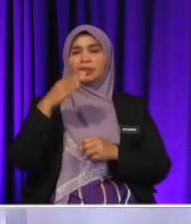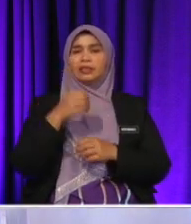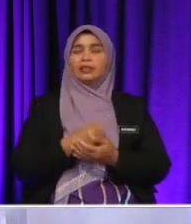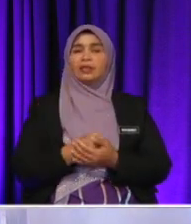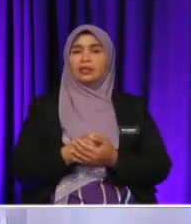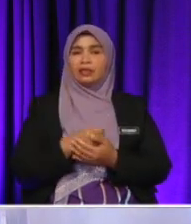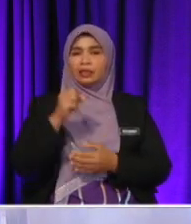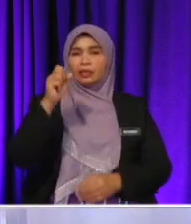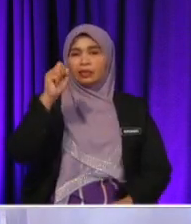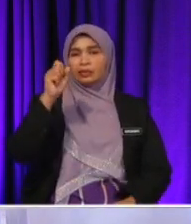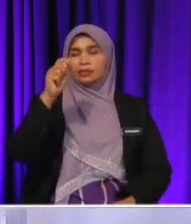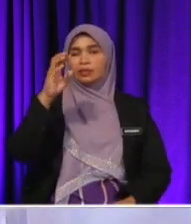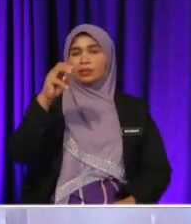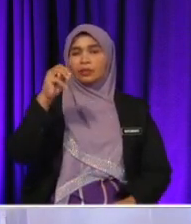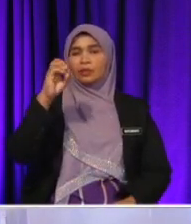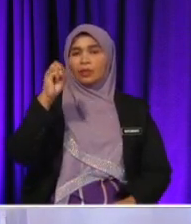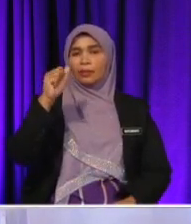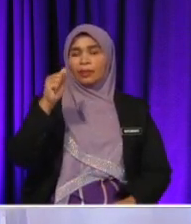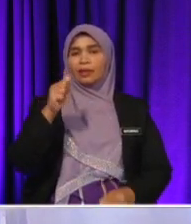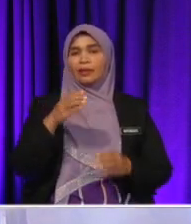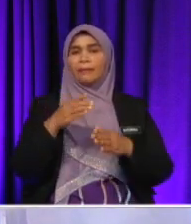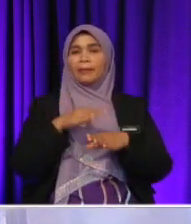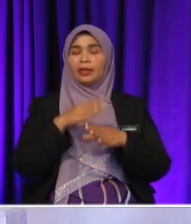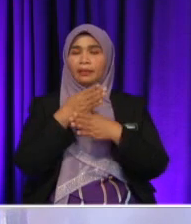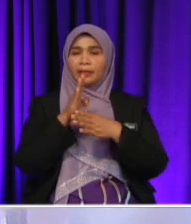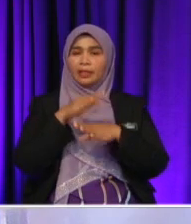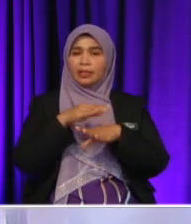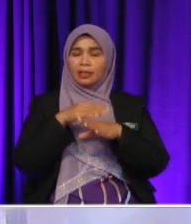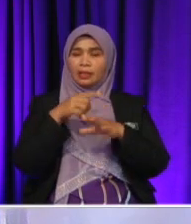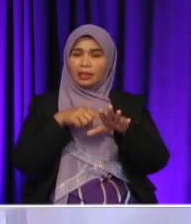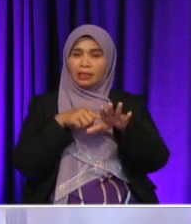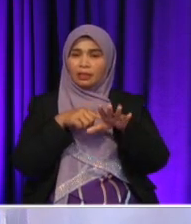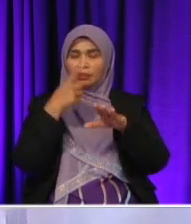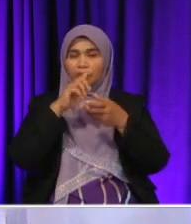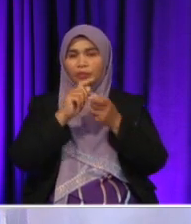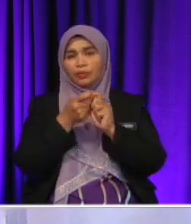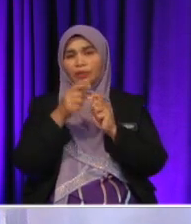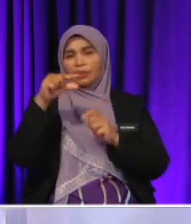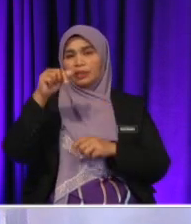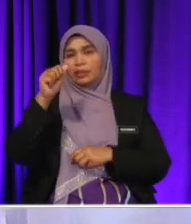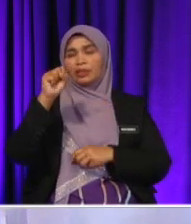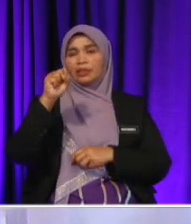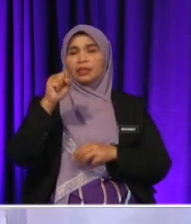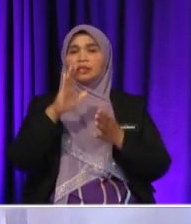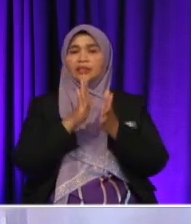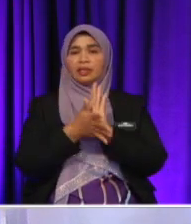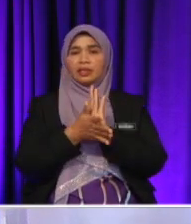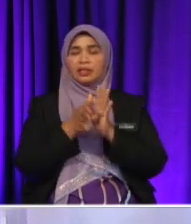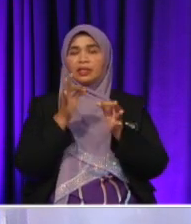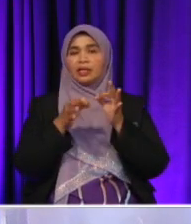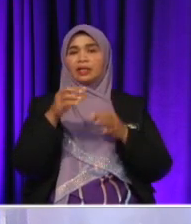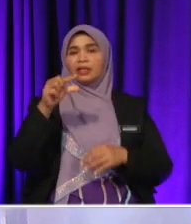stoma pada bagian atas daun sebab ingat tak stomani adalah untuk pertukaran gas Jadi kalau stomarika bawah